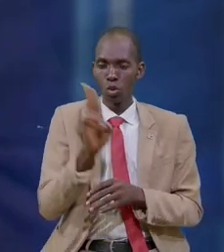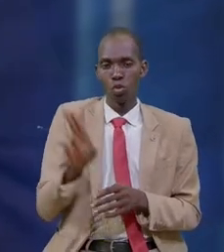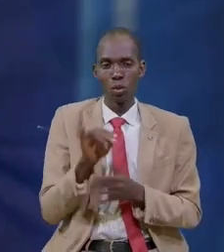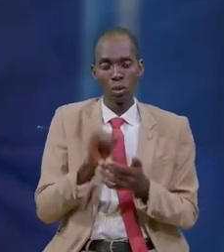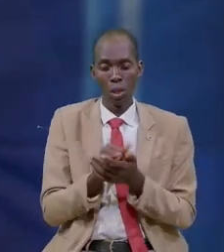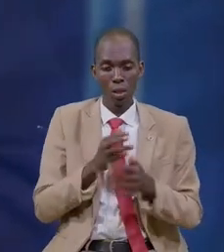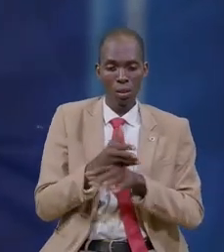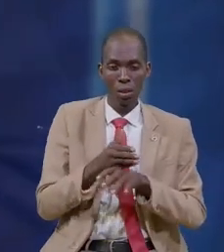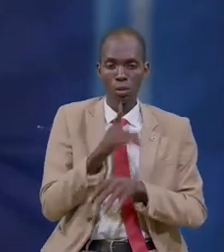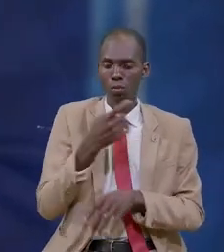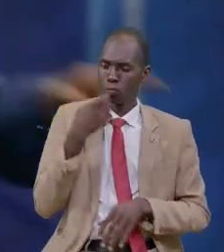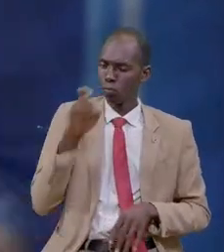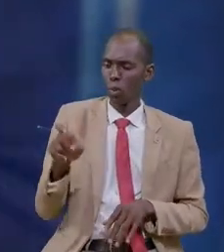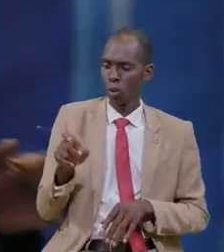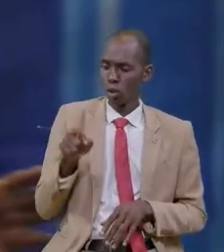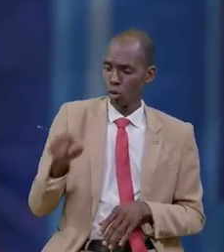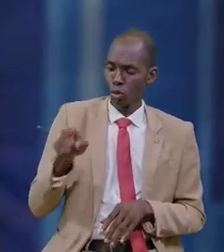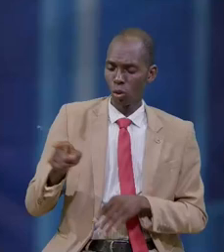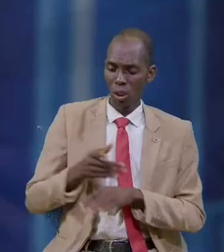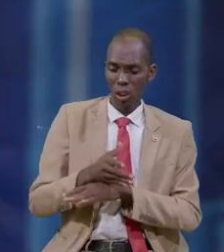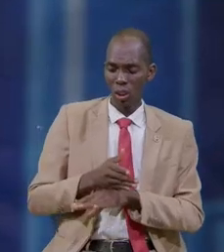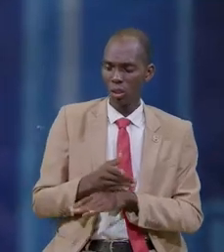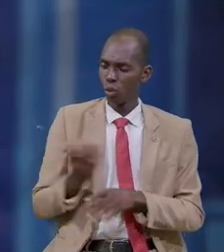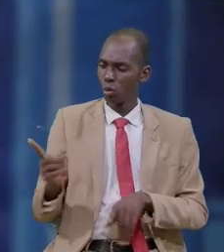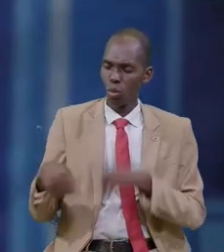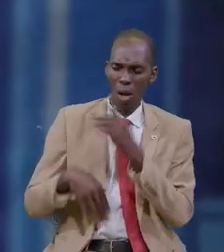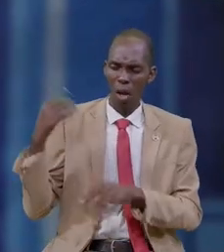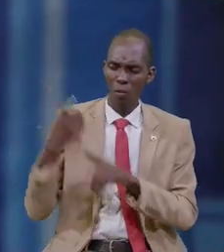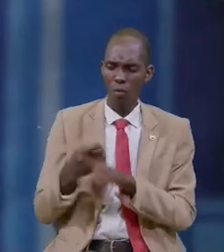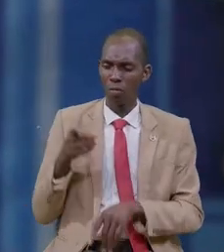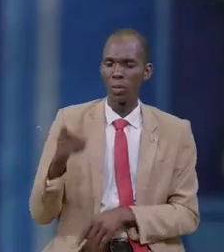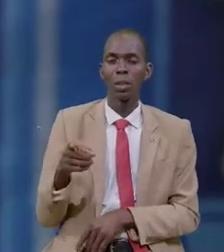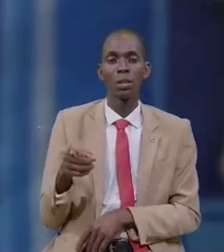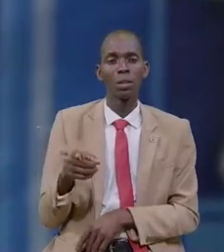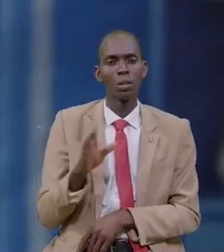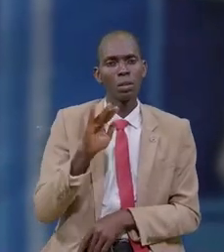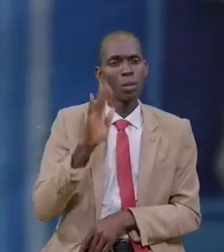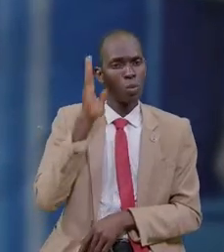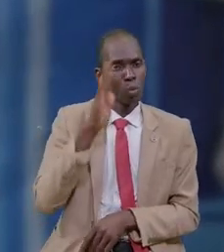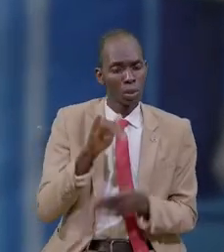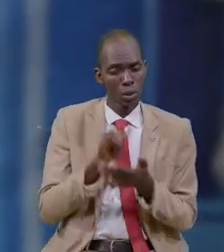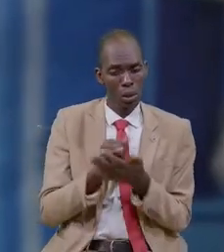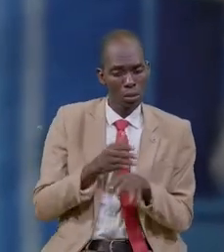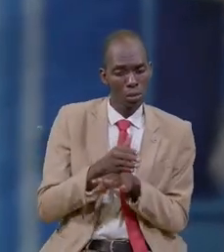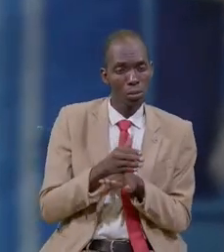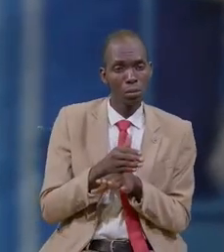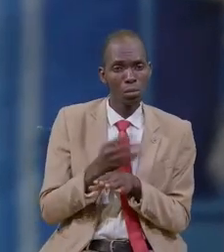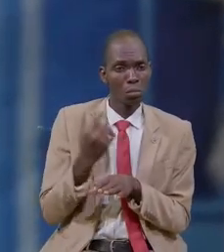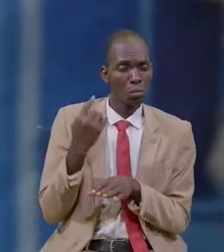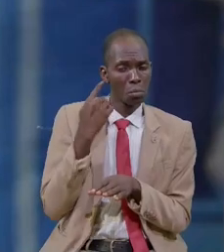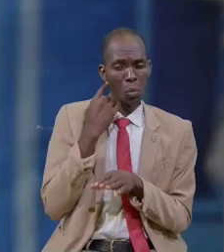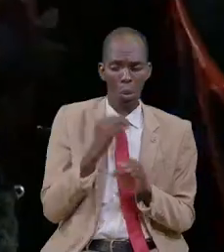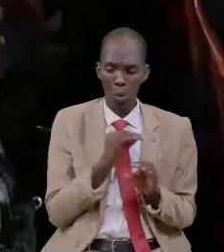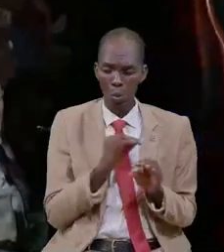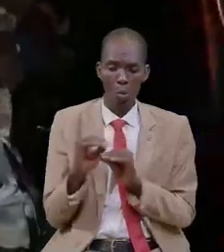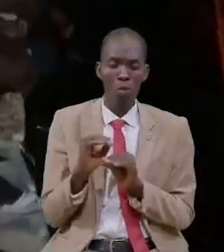béquille, je te réprimande, sors de là. Est-ce que la béquille va bouger?